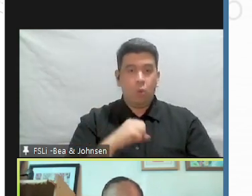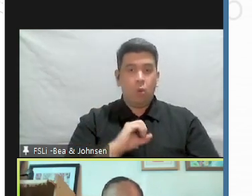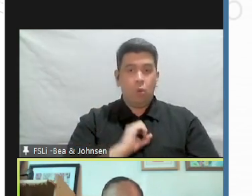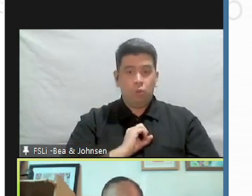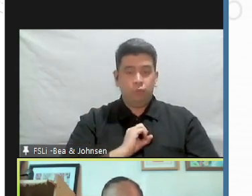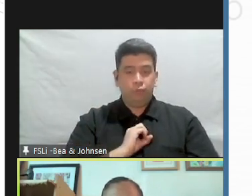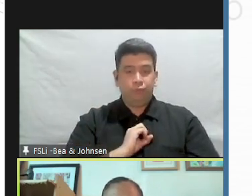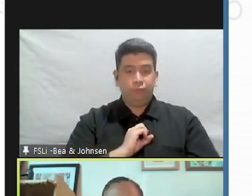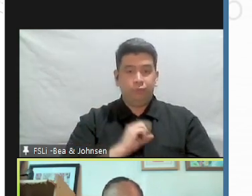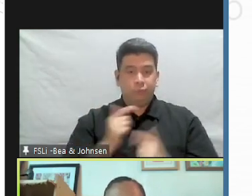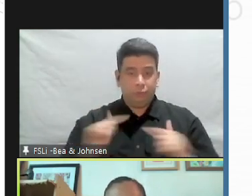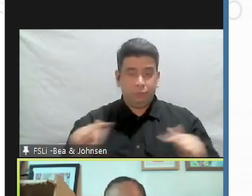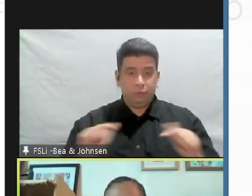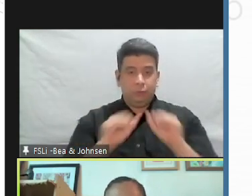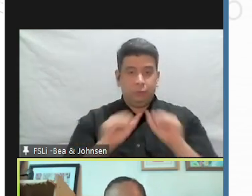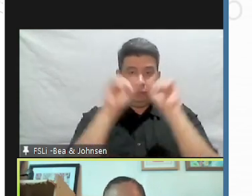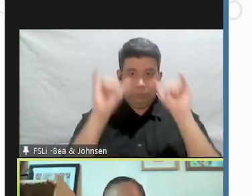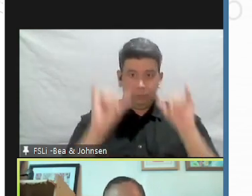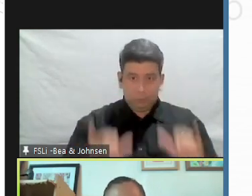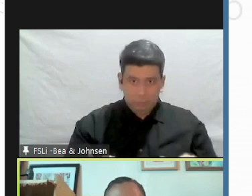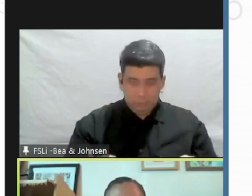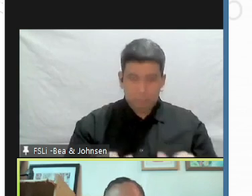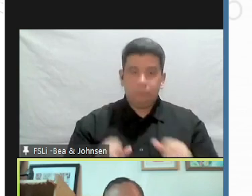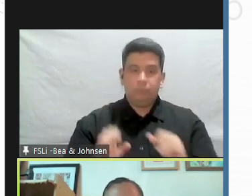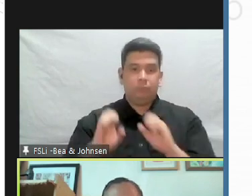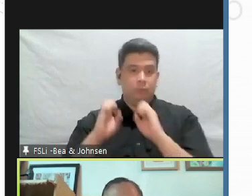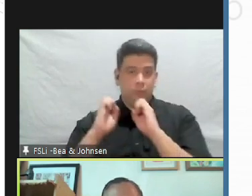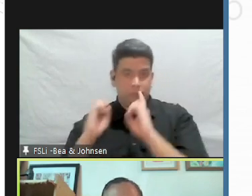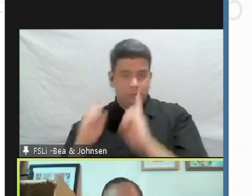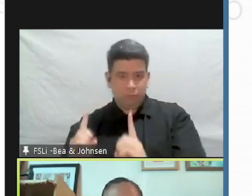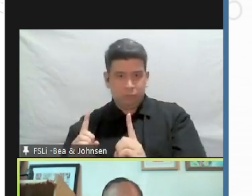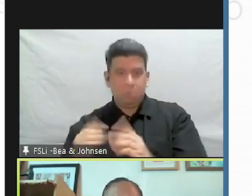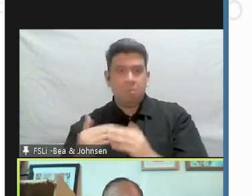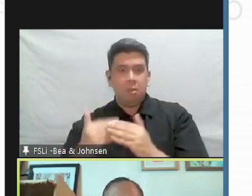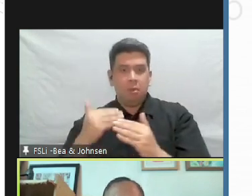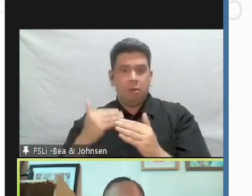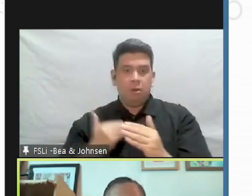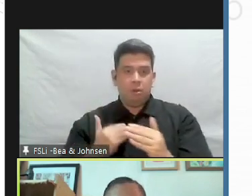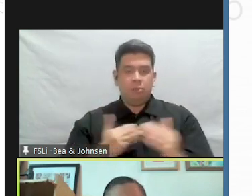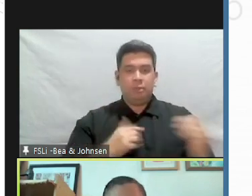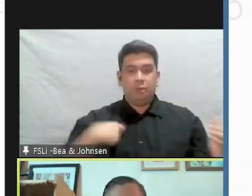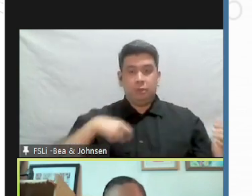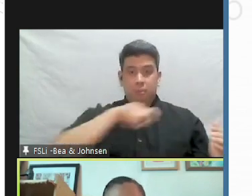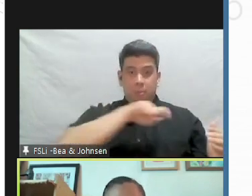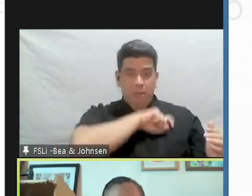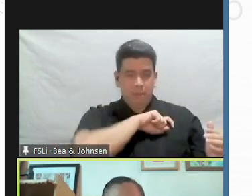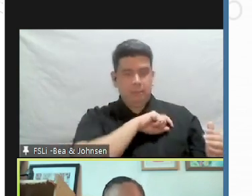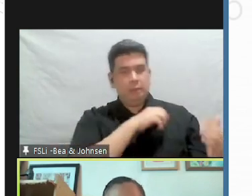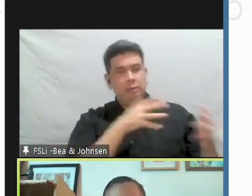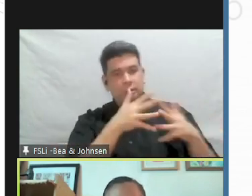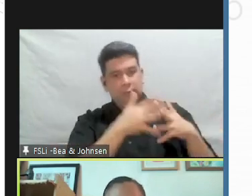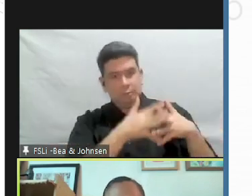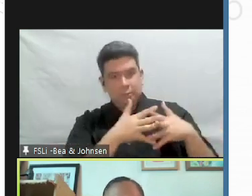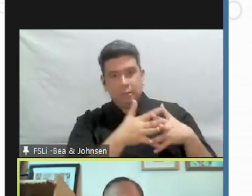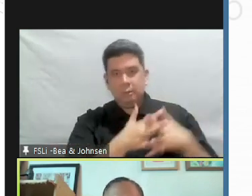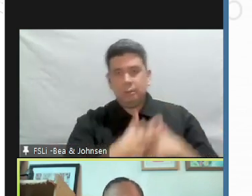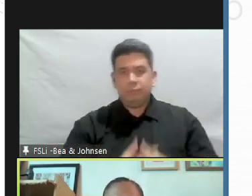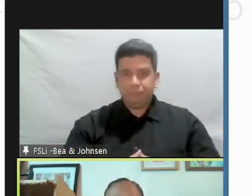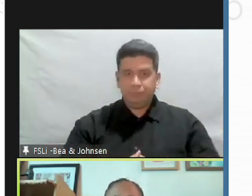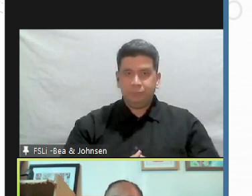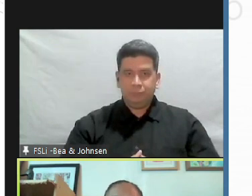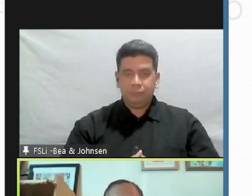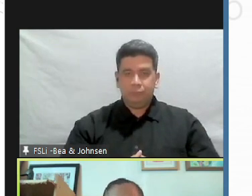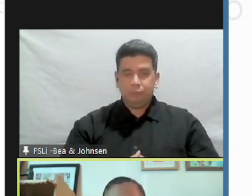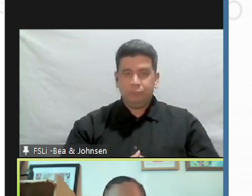ng edukasyon bago pa tayo sinakop ng mga kolonyalista. Meron na tayong sinasabing indigenous learning